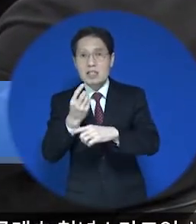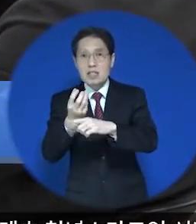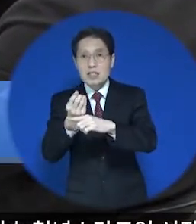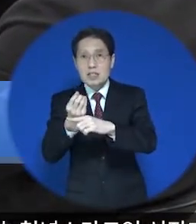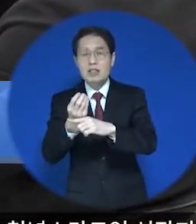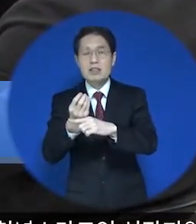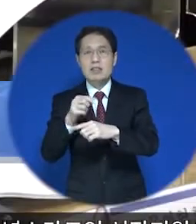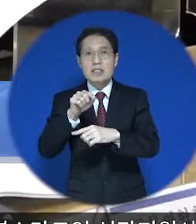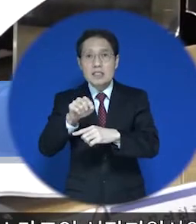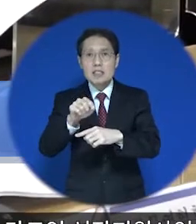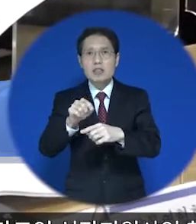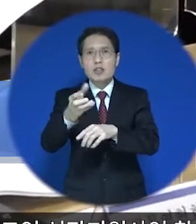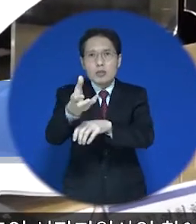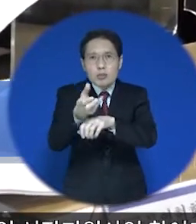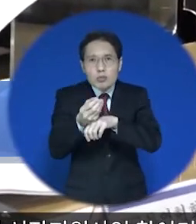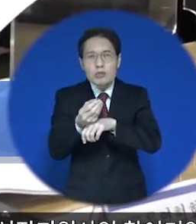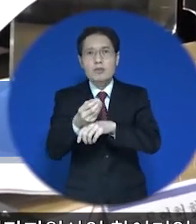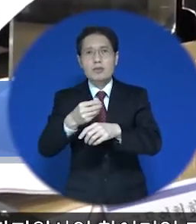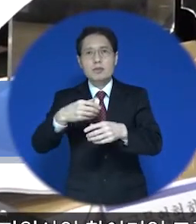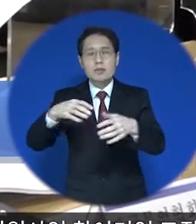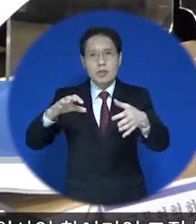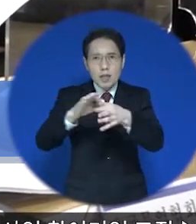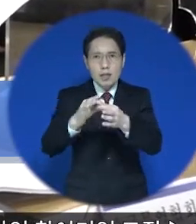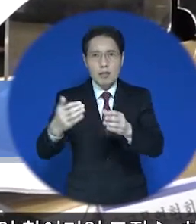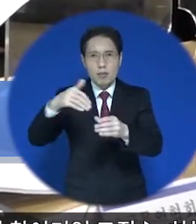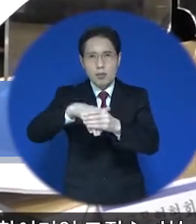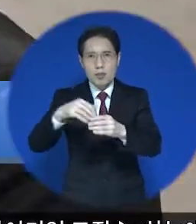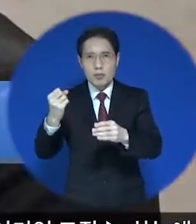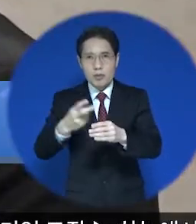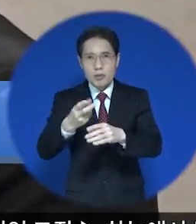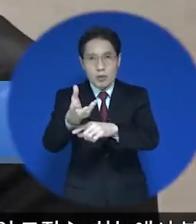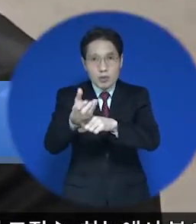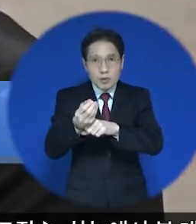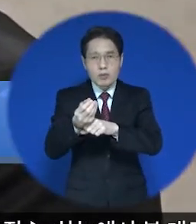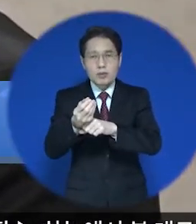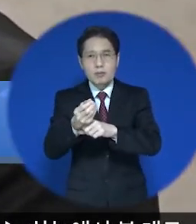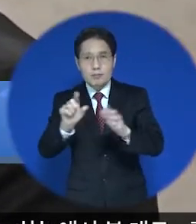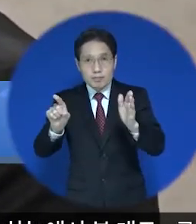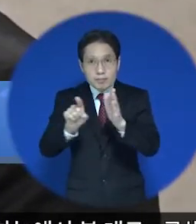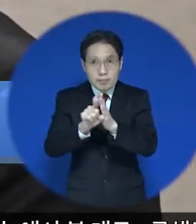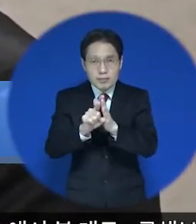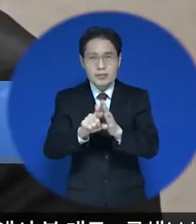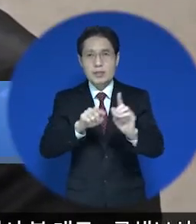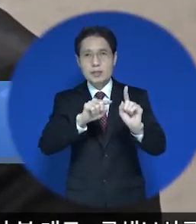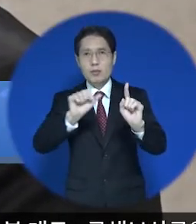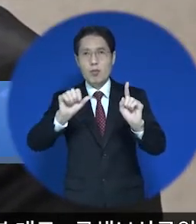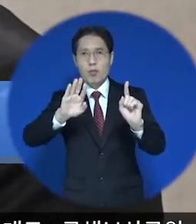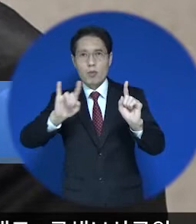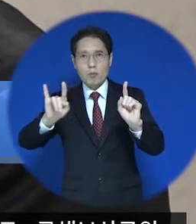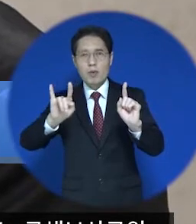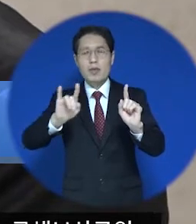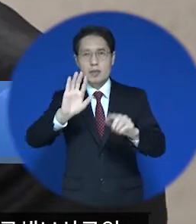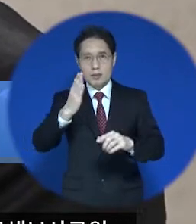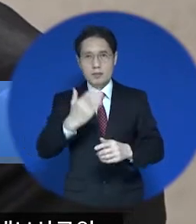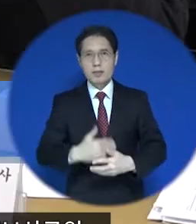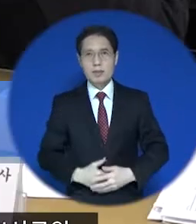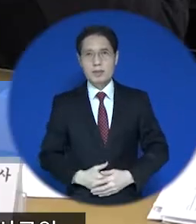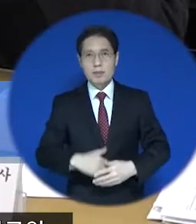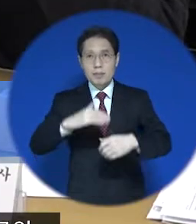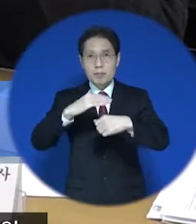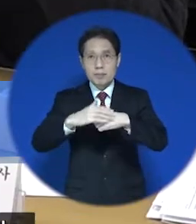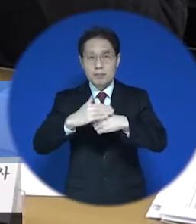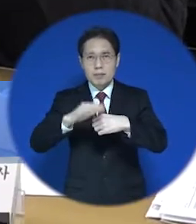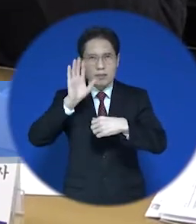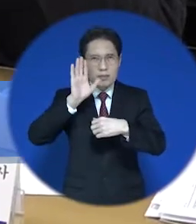수입 보험 지원 대상 전략 품목 에 추가하고 수입 신용 한도를 1.5 배로 우대할 예정입니다